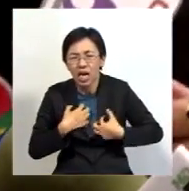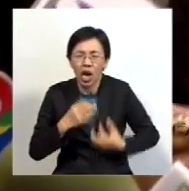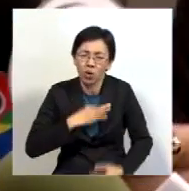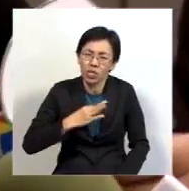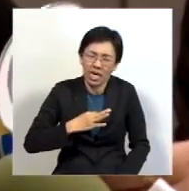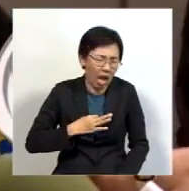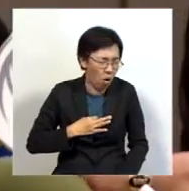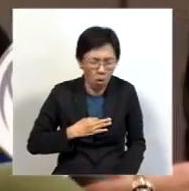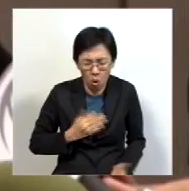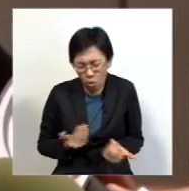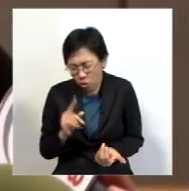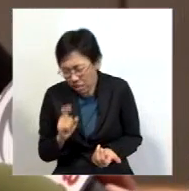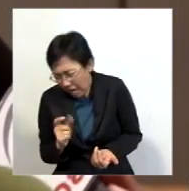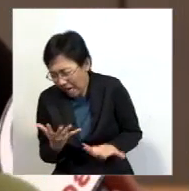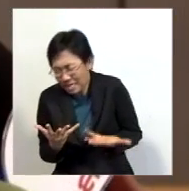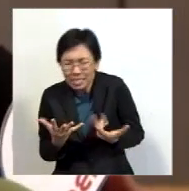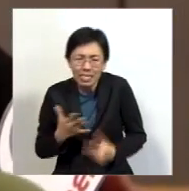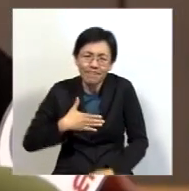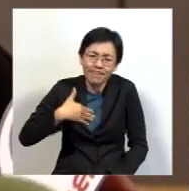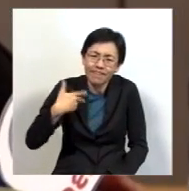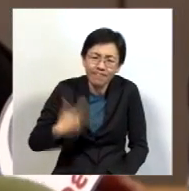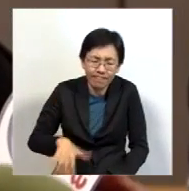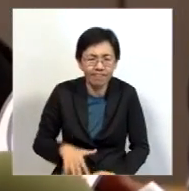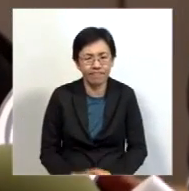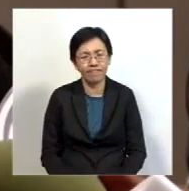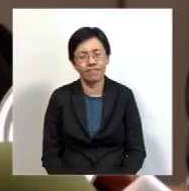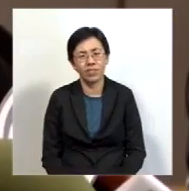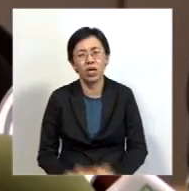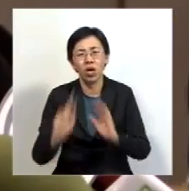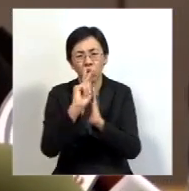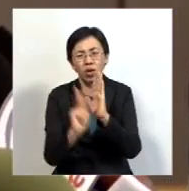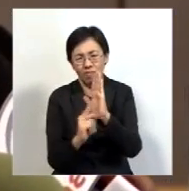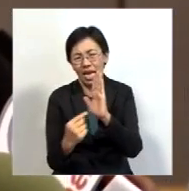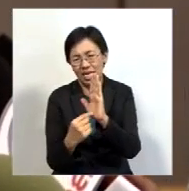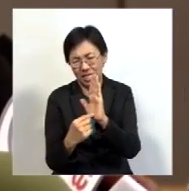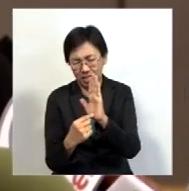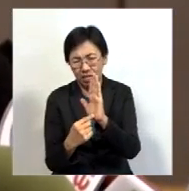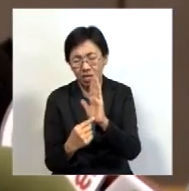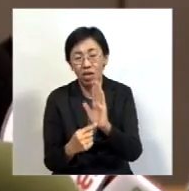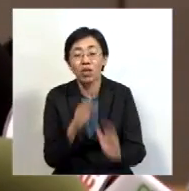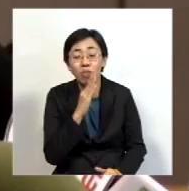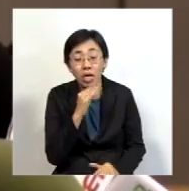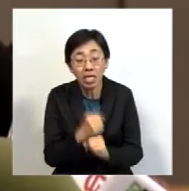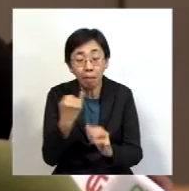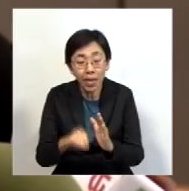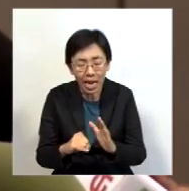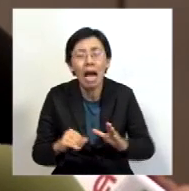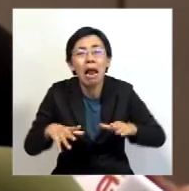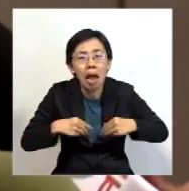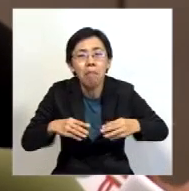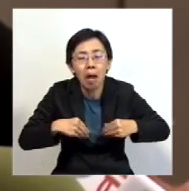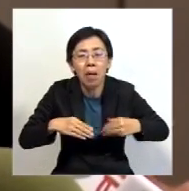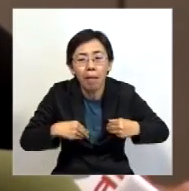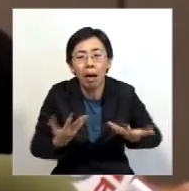ใหญ่ผมว่ากฎหมายข้อเนี้ยถึงเขาจะรับสารภาพที่มันสารภาพเพราะว่